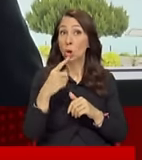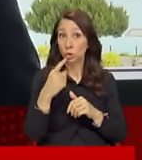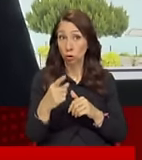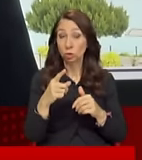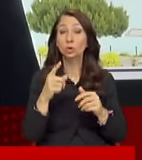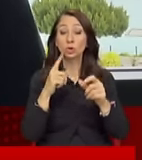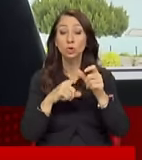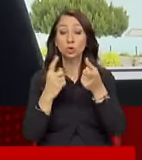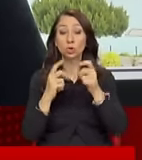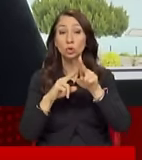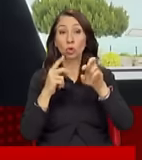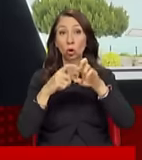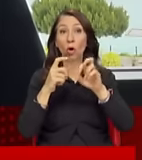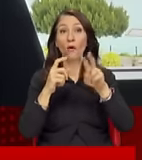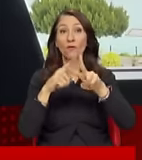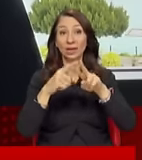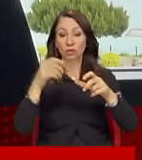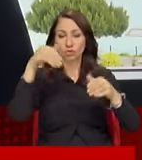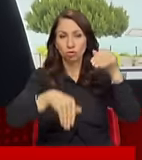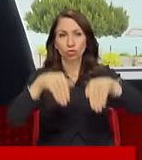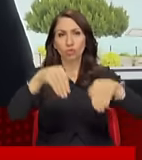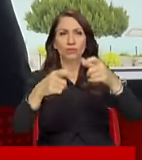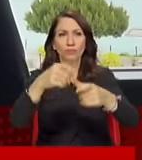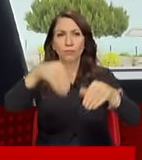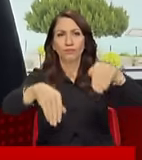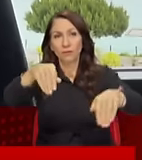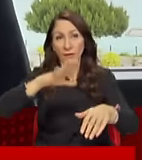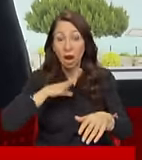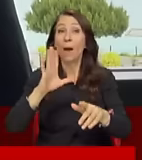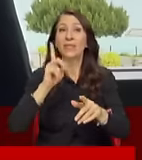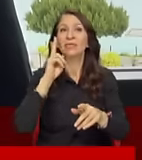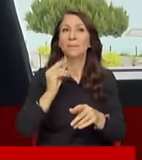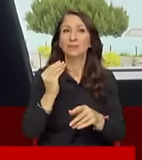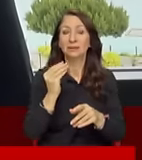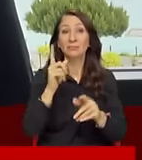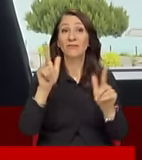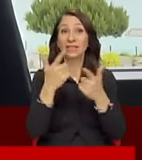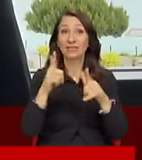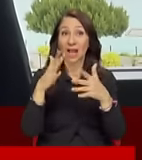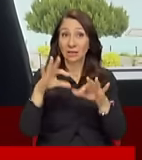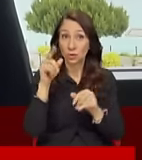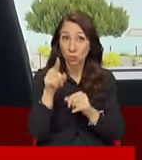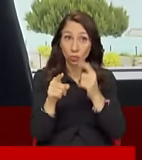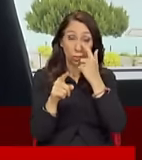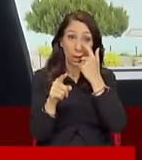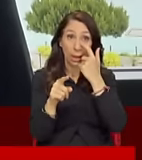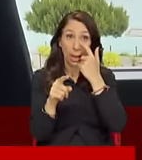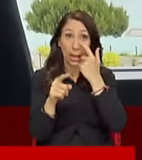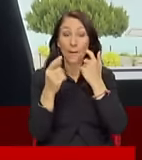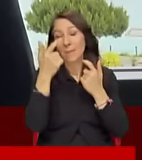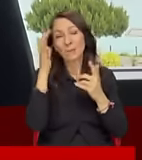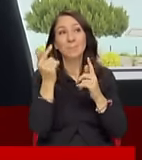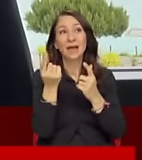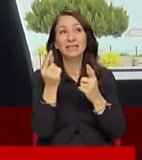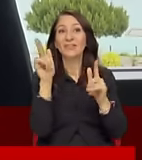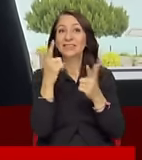diyorsunuz, Çukurova'da yollarda çukur var diyorsunuz. Diğer tarafıyla da temizlik ama bir festivale de hazırlanıyorsunuz. Belki biraz festivalden de